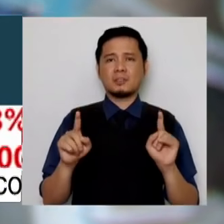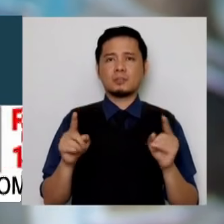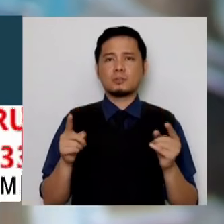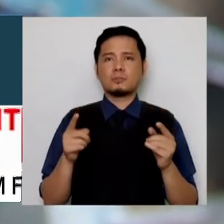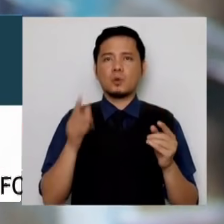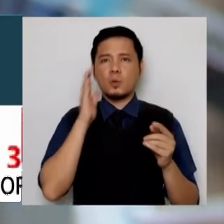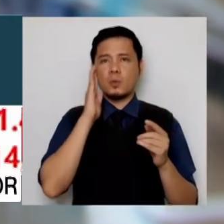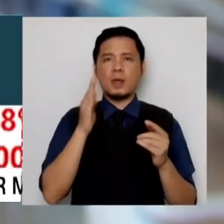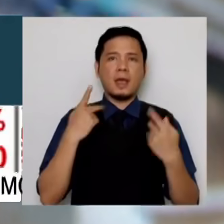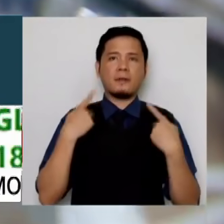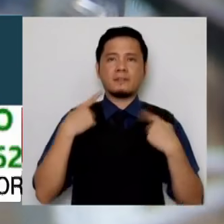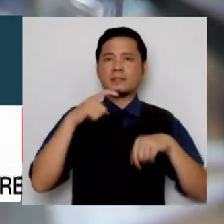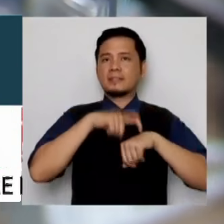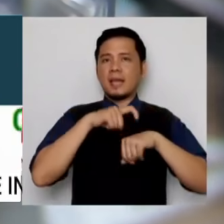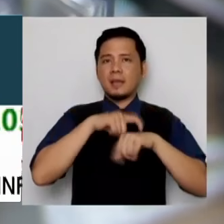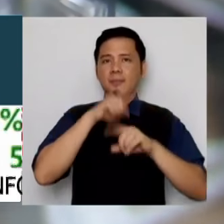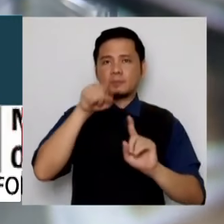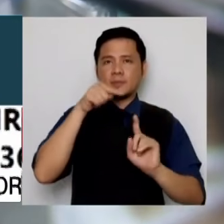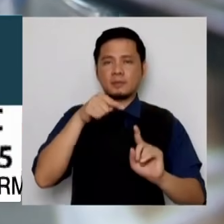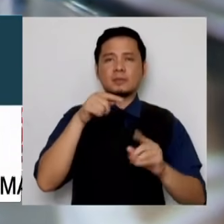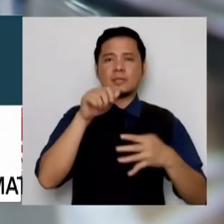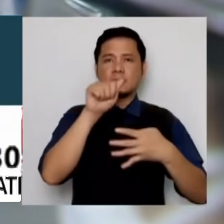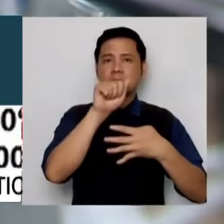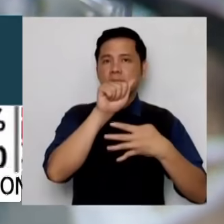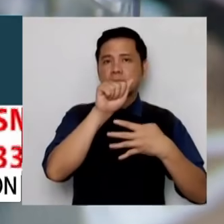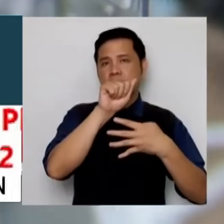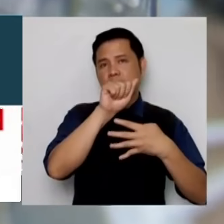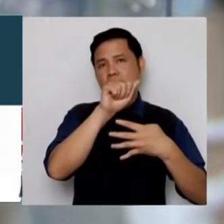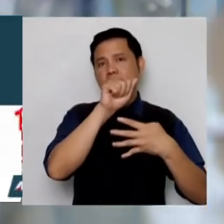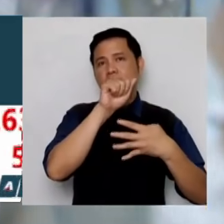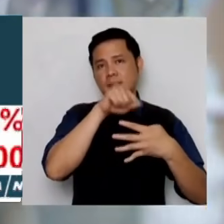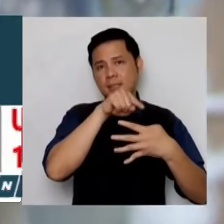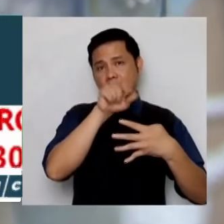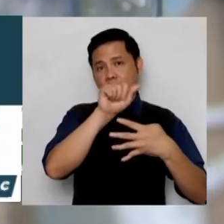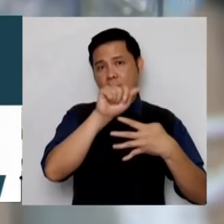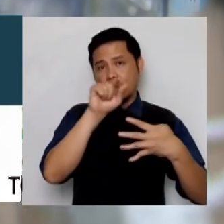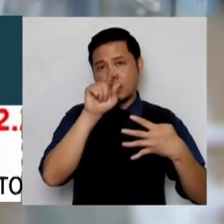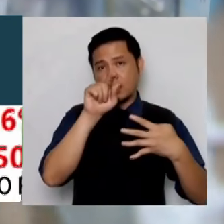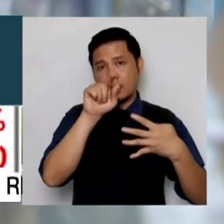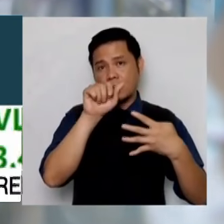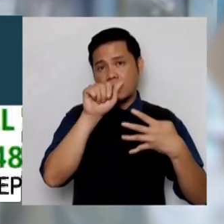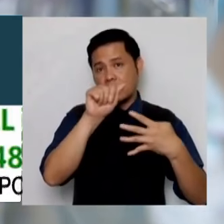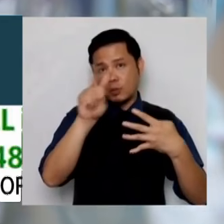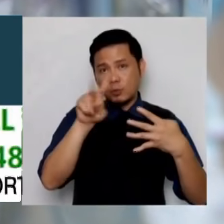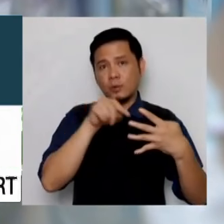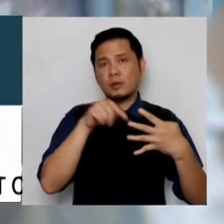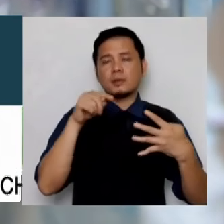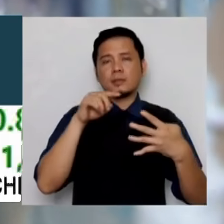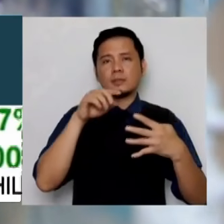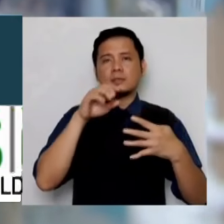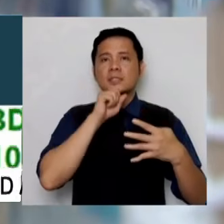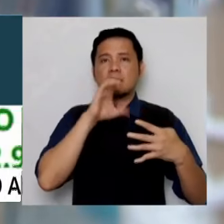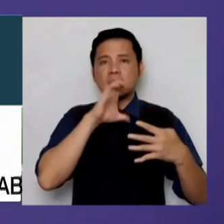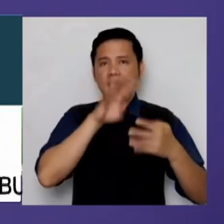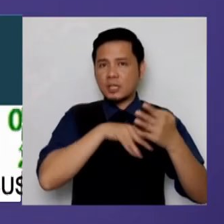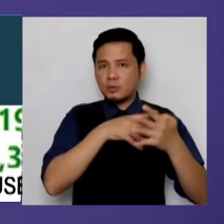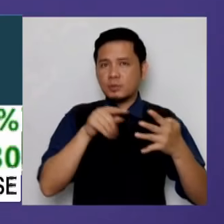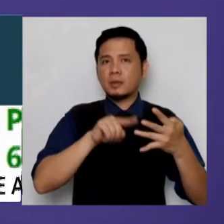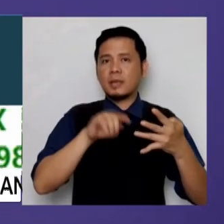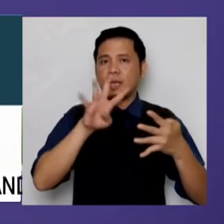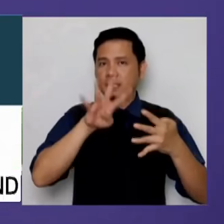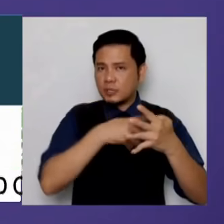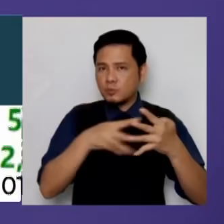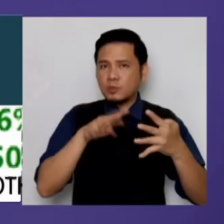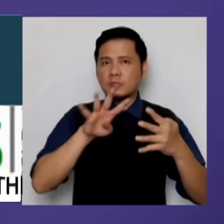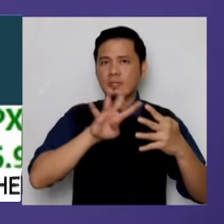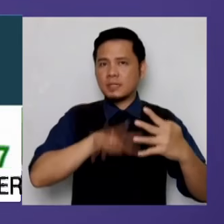itong oras na to para senior citizen lang. Correct. Itong oras na to para sa comorbidity. itong okay. oras na to para doon sa A4. Kasi ganun yung